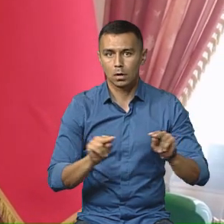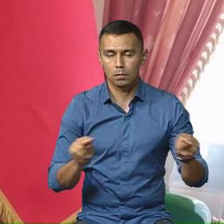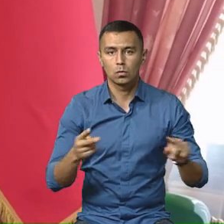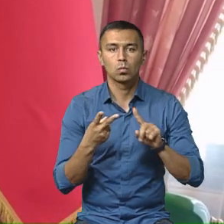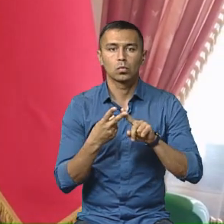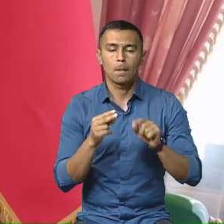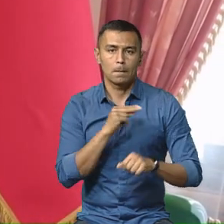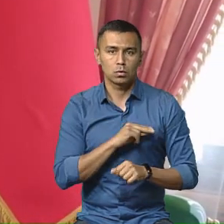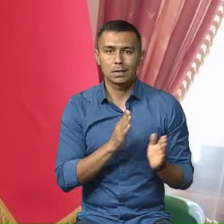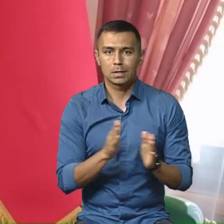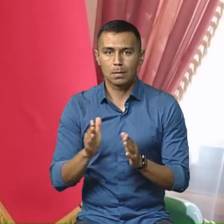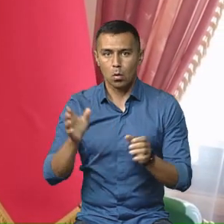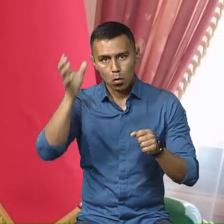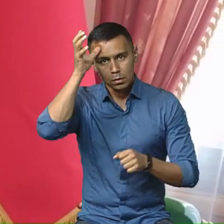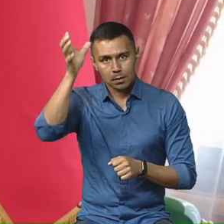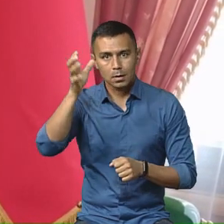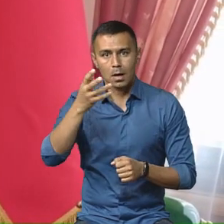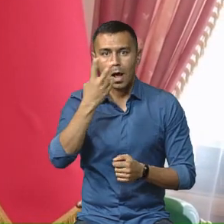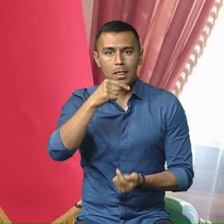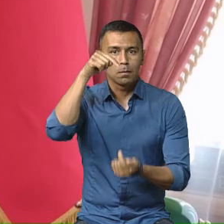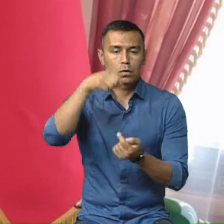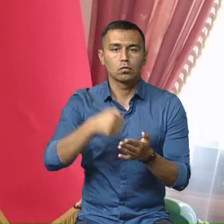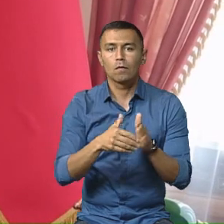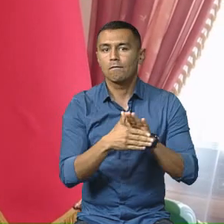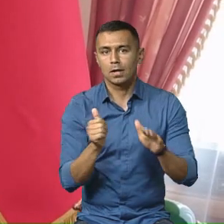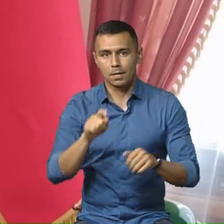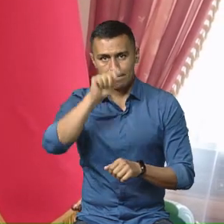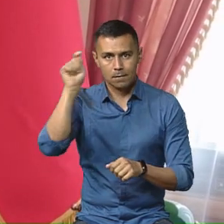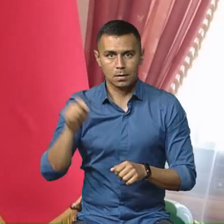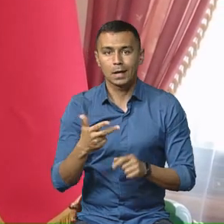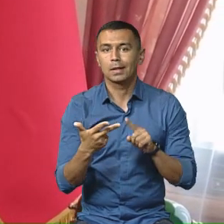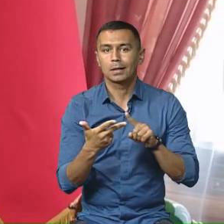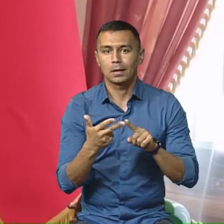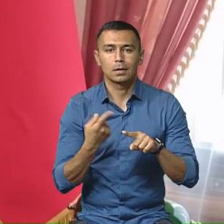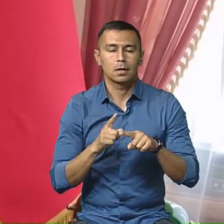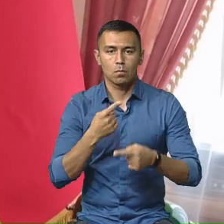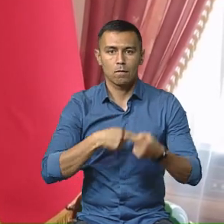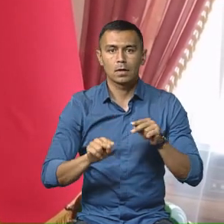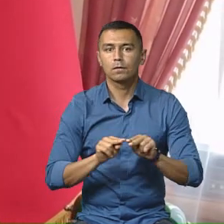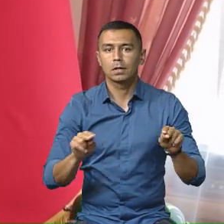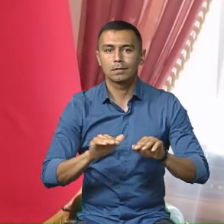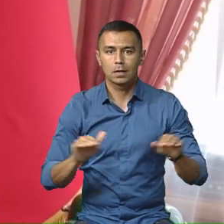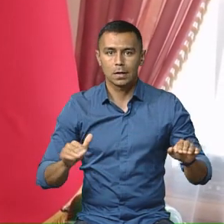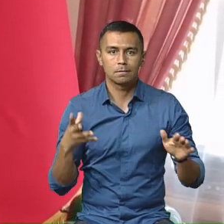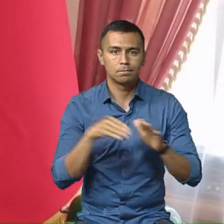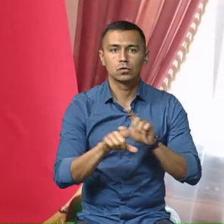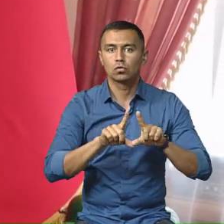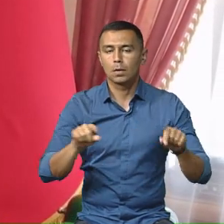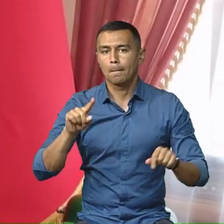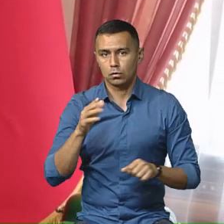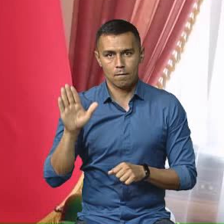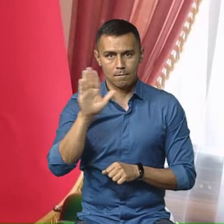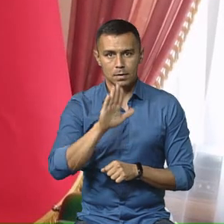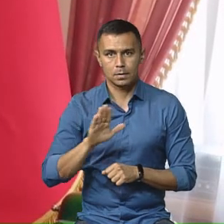По-друге, працююча система освіти адаптована до викликів війни. Ну і третє – це повернення вчителів та дітей у школи 1